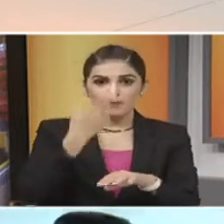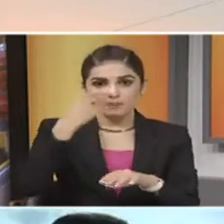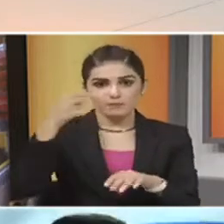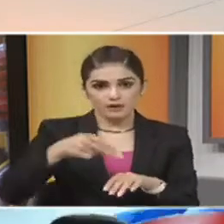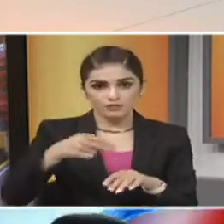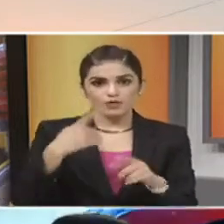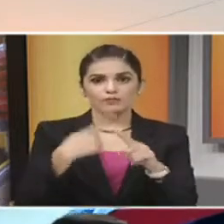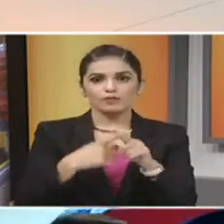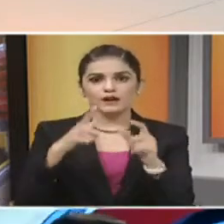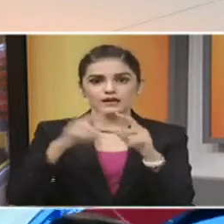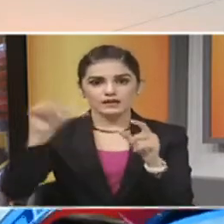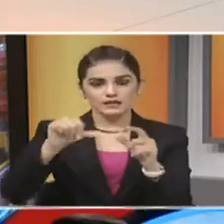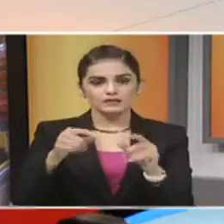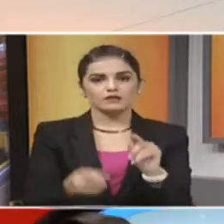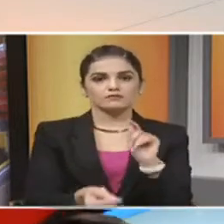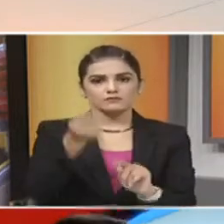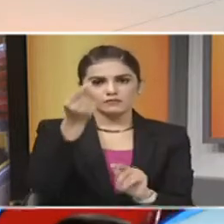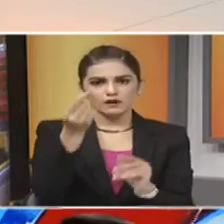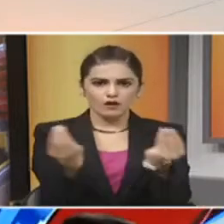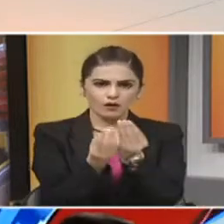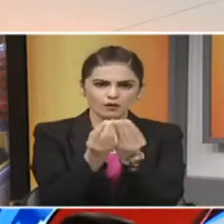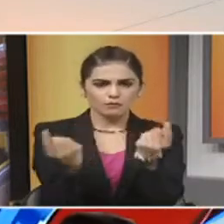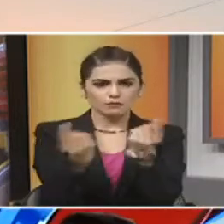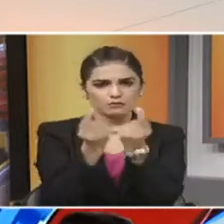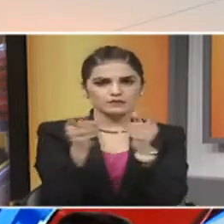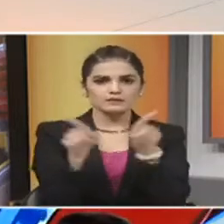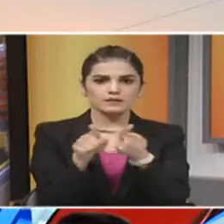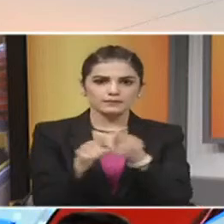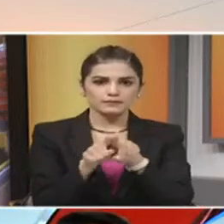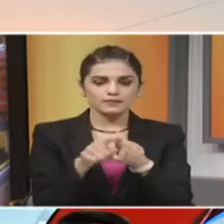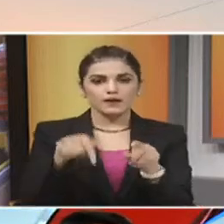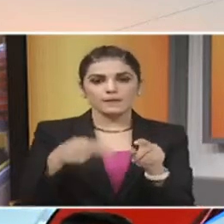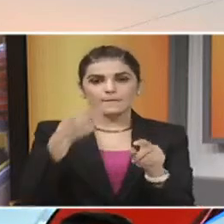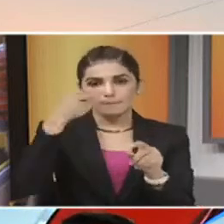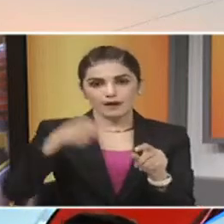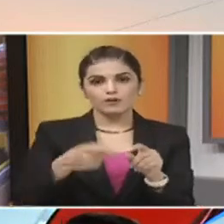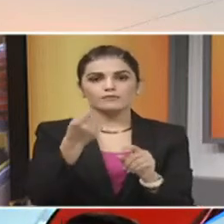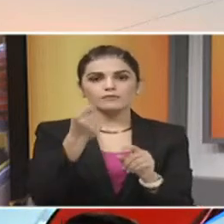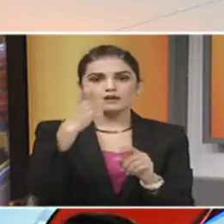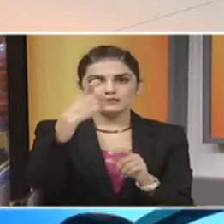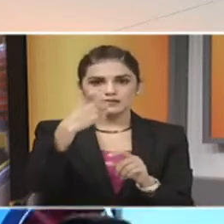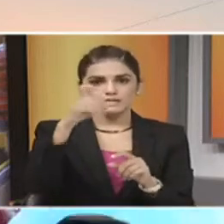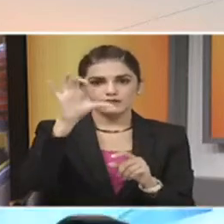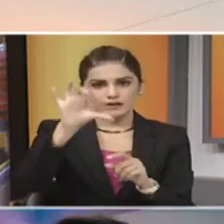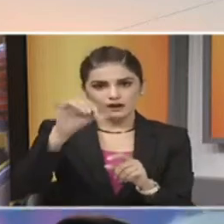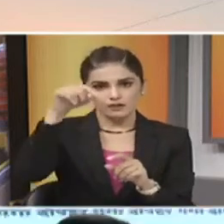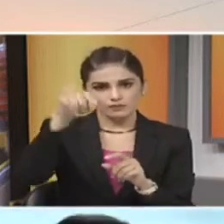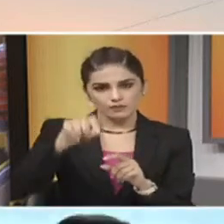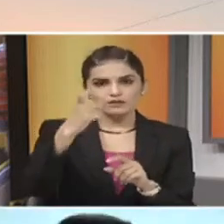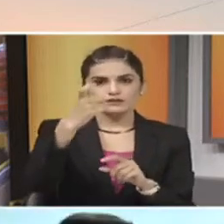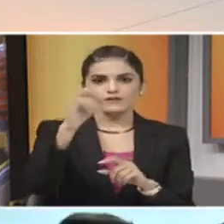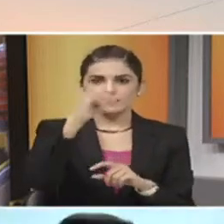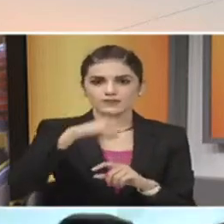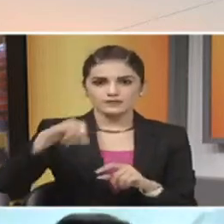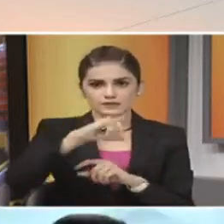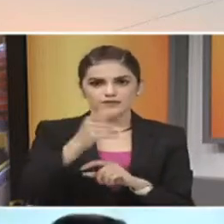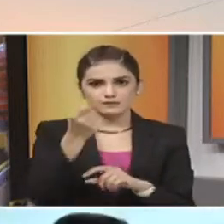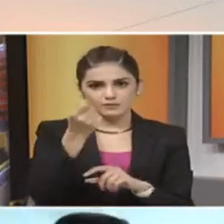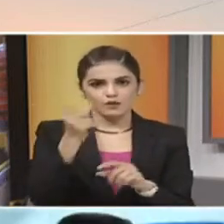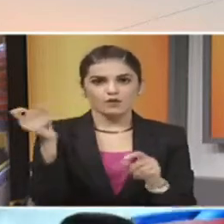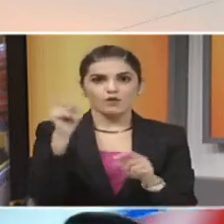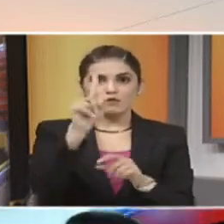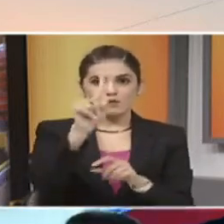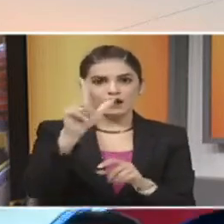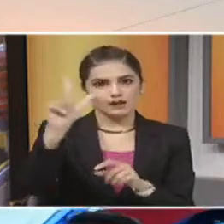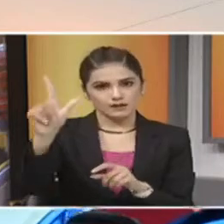बाद पेट्रोल और डीजल के लगभग बराबर हो गए हैं है जहां पेट्रोल 7975 पैसे